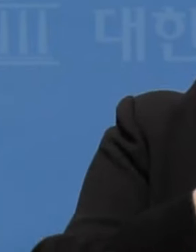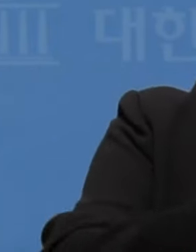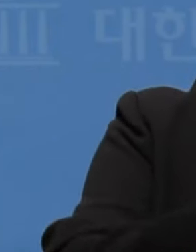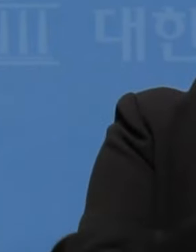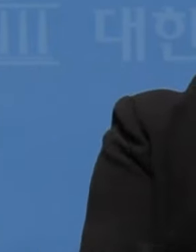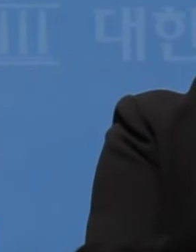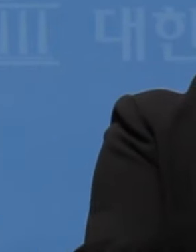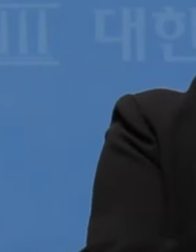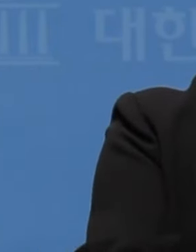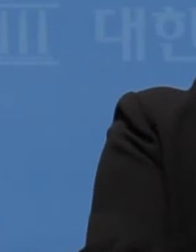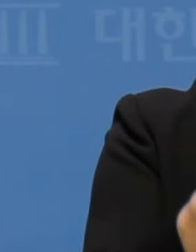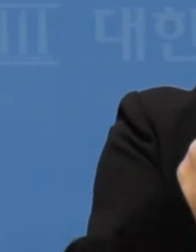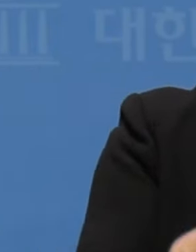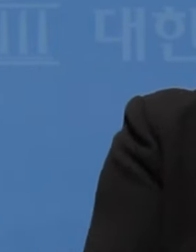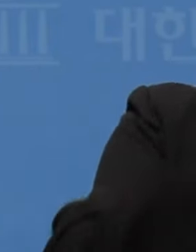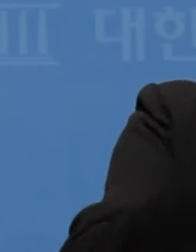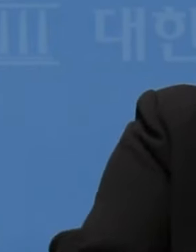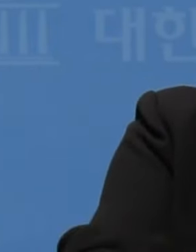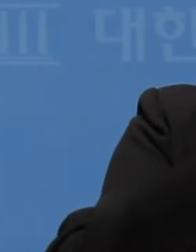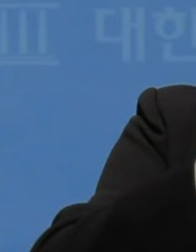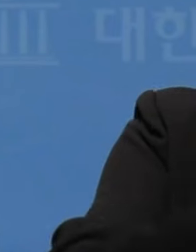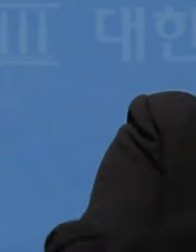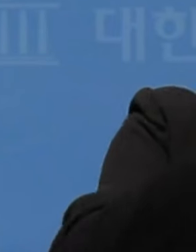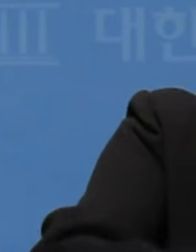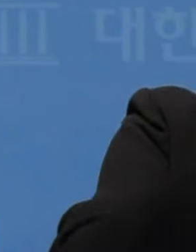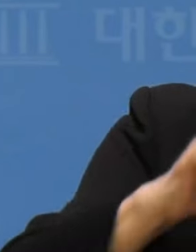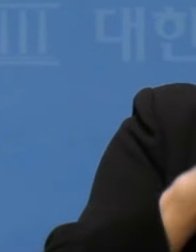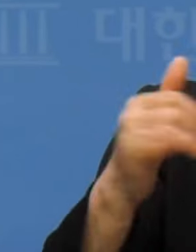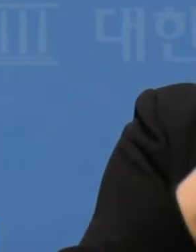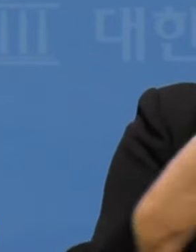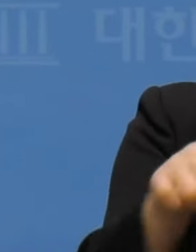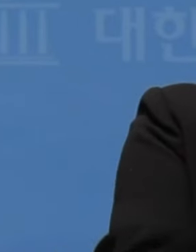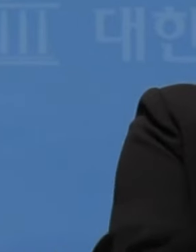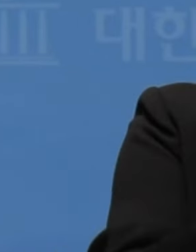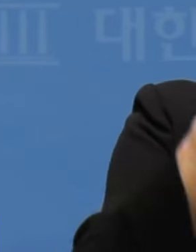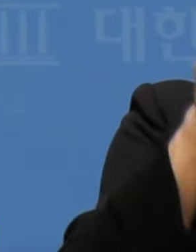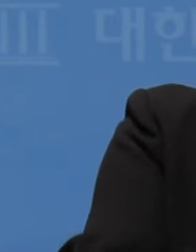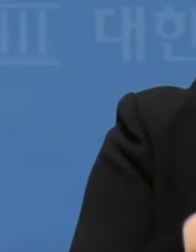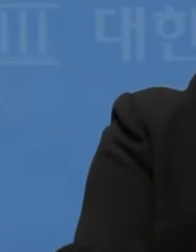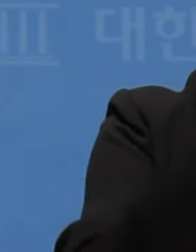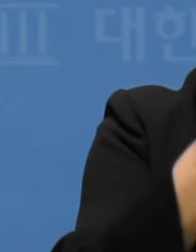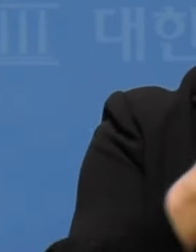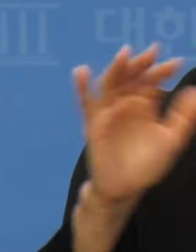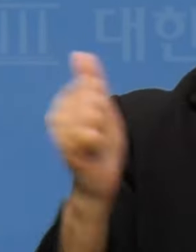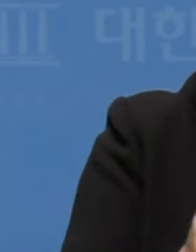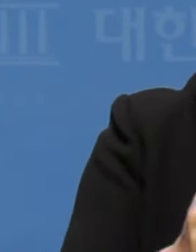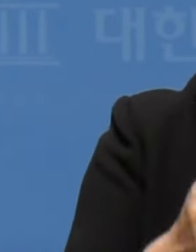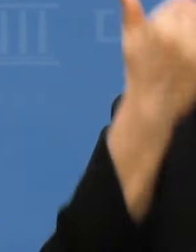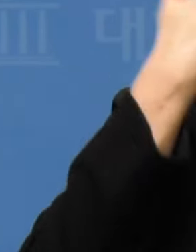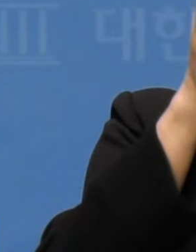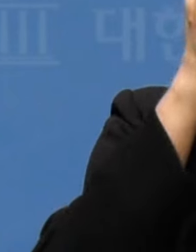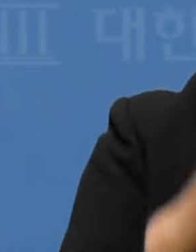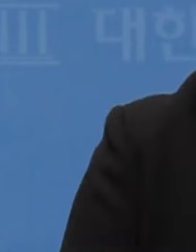무차별적으로 삭제될 때 표현의 자유와 국민 안전을 위해 문제를 제기한 국회의원이 누가